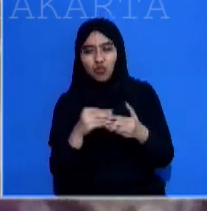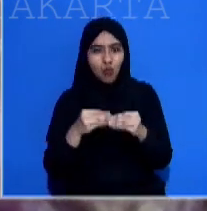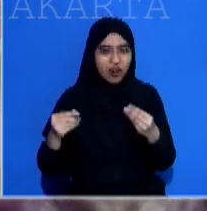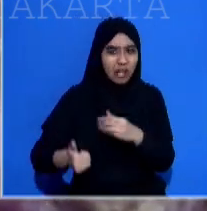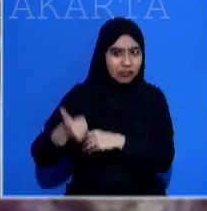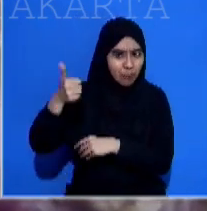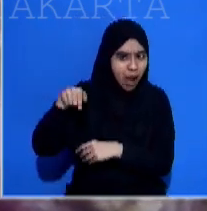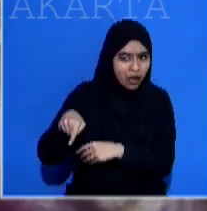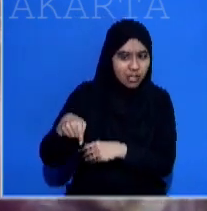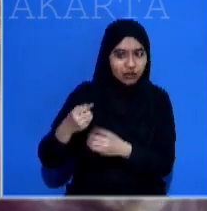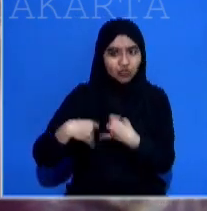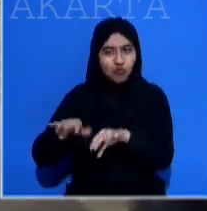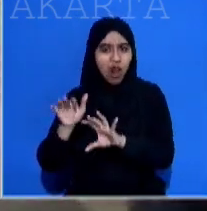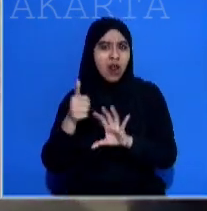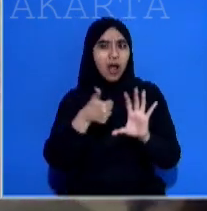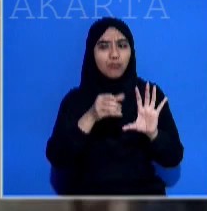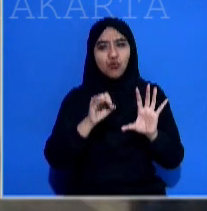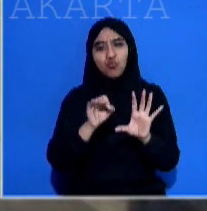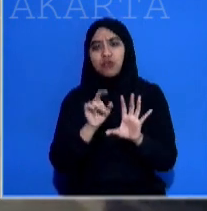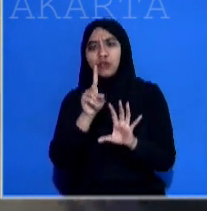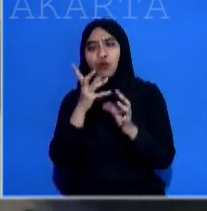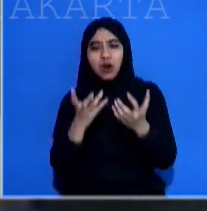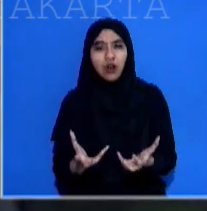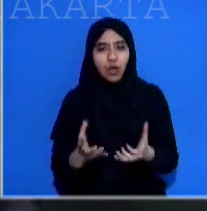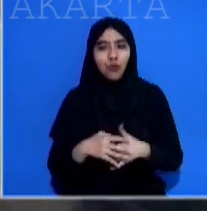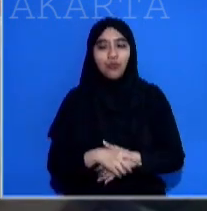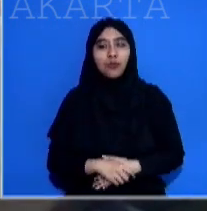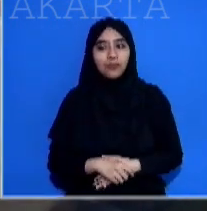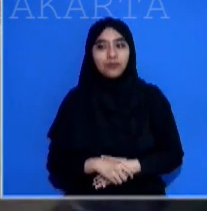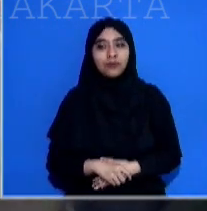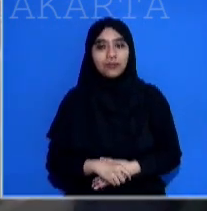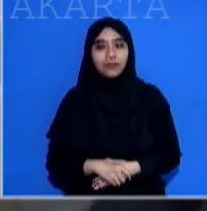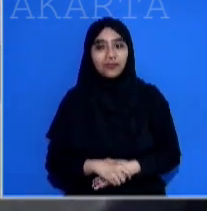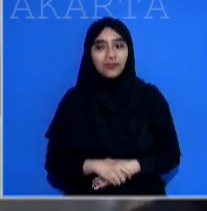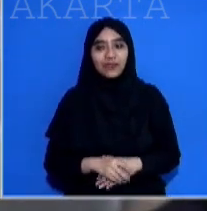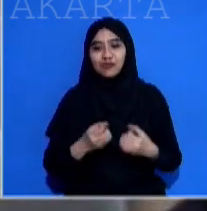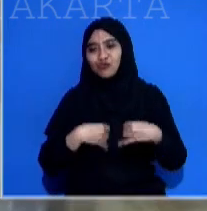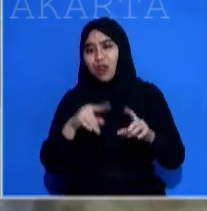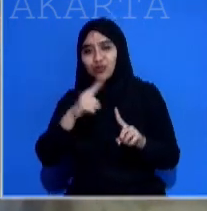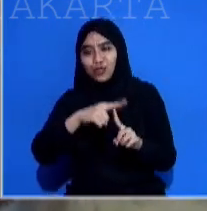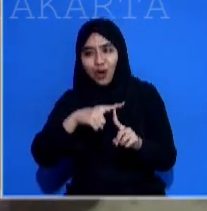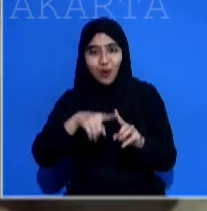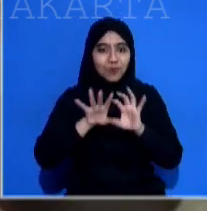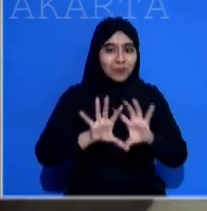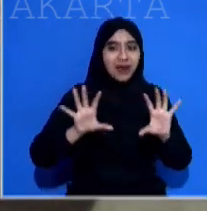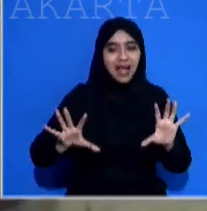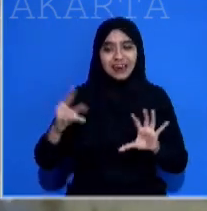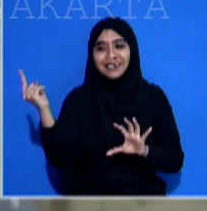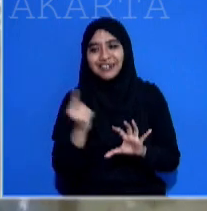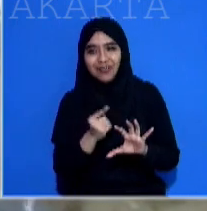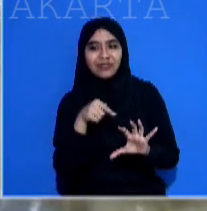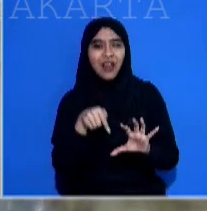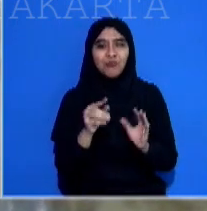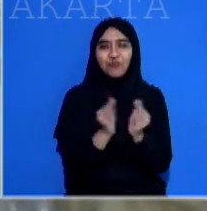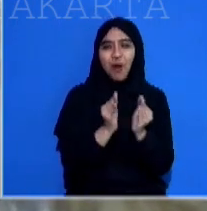harga Rp60.000 per kilogramnya. Ujang, salah satu pedagang toko kelontong, mengaku banyak pelanggannya lebih memilih membeli bawang kualitas